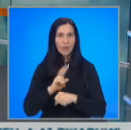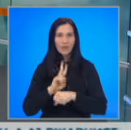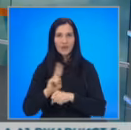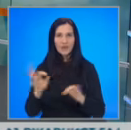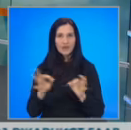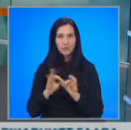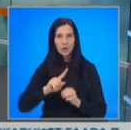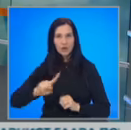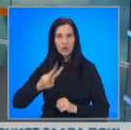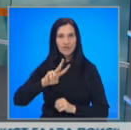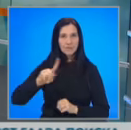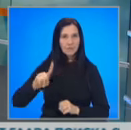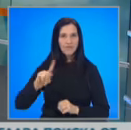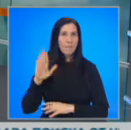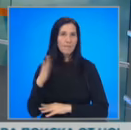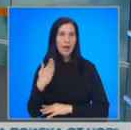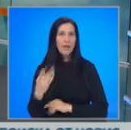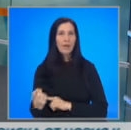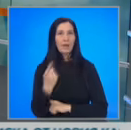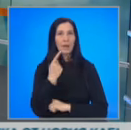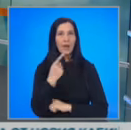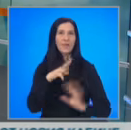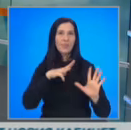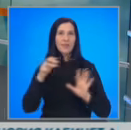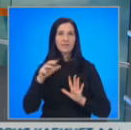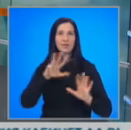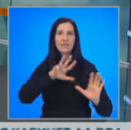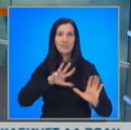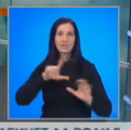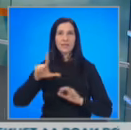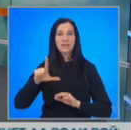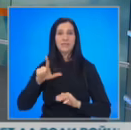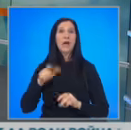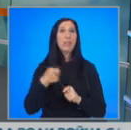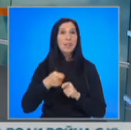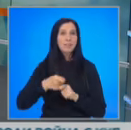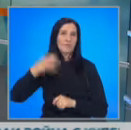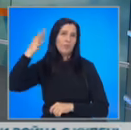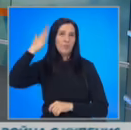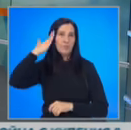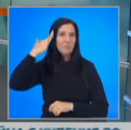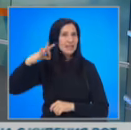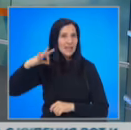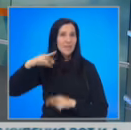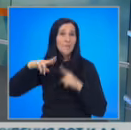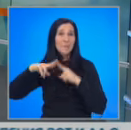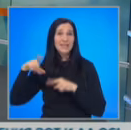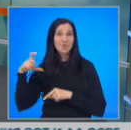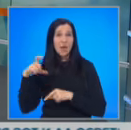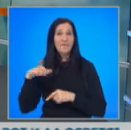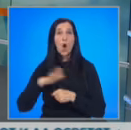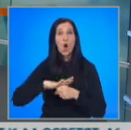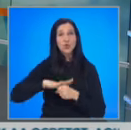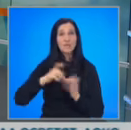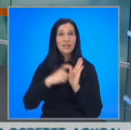12 февруари до 21 май 1997. Сформирано от президента Петър Стоянов, като основната